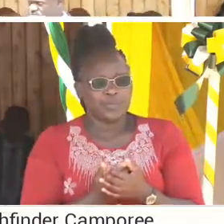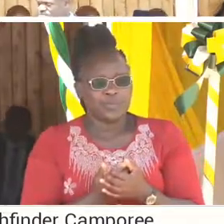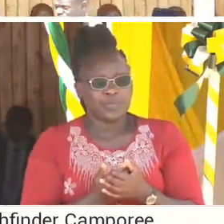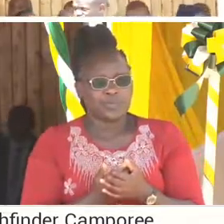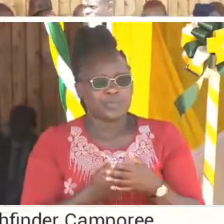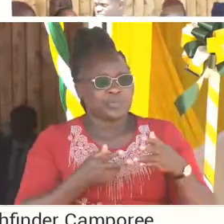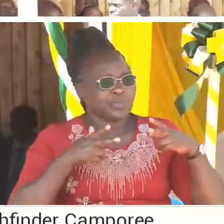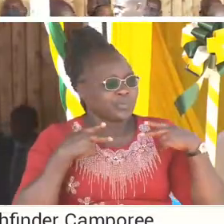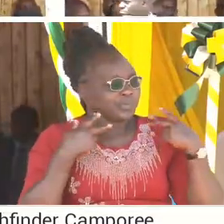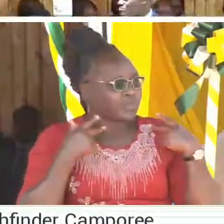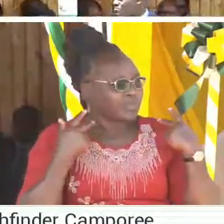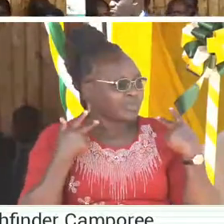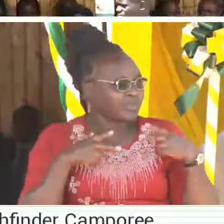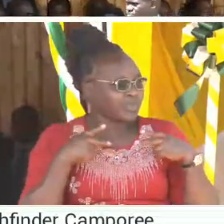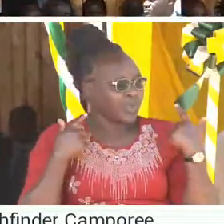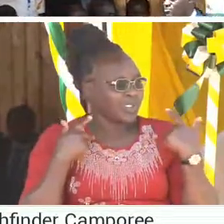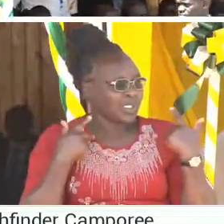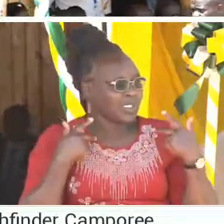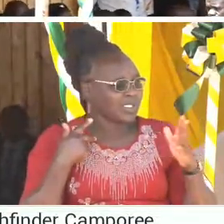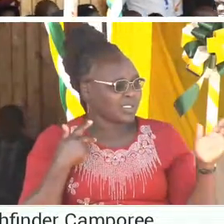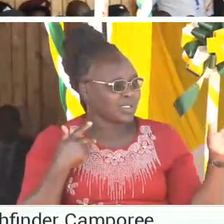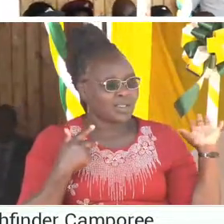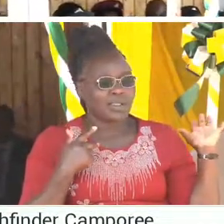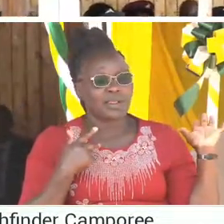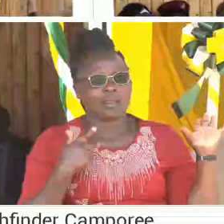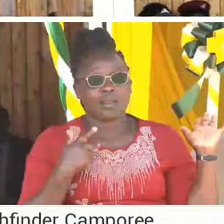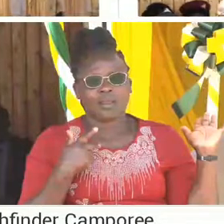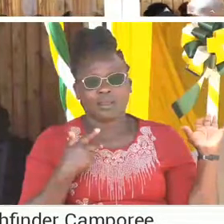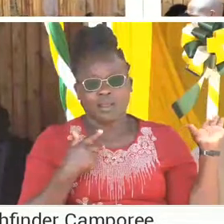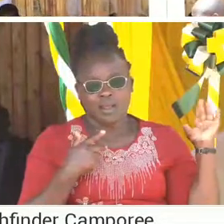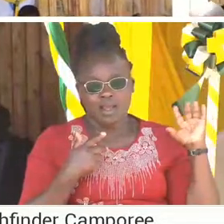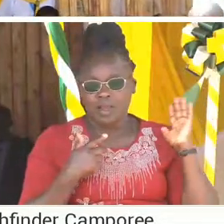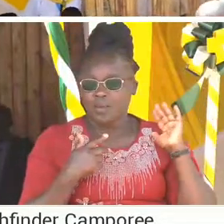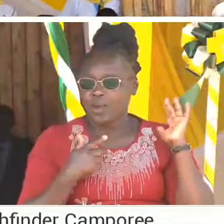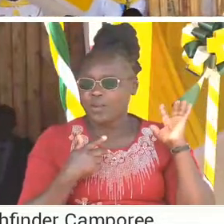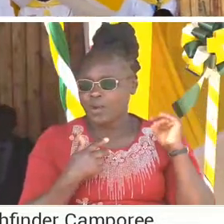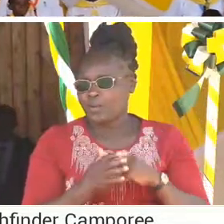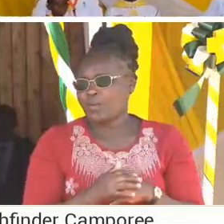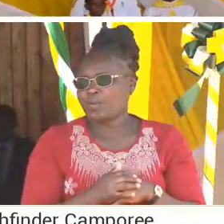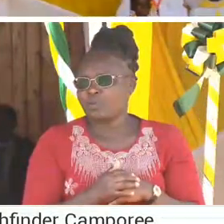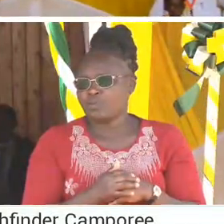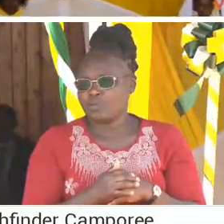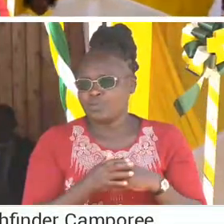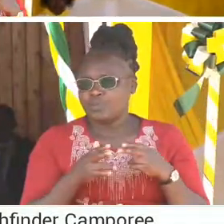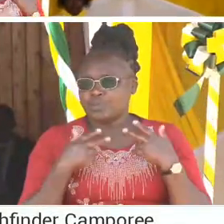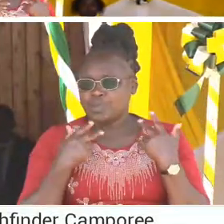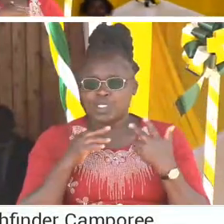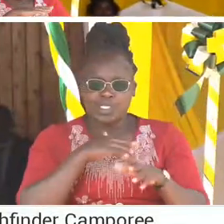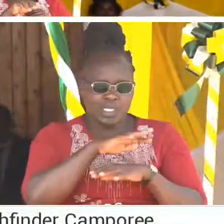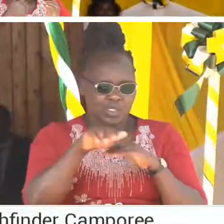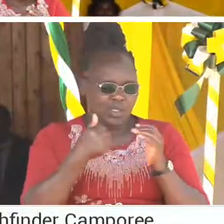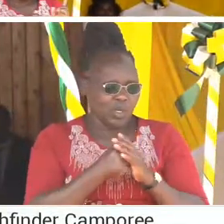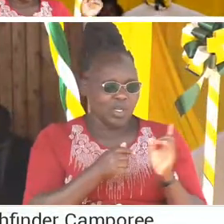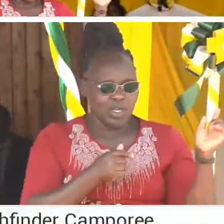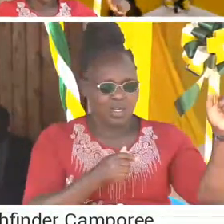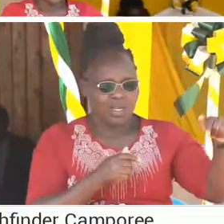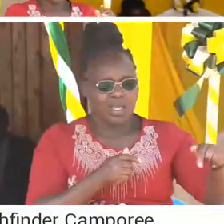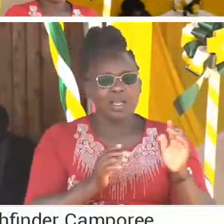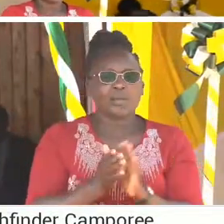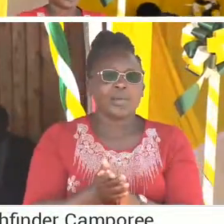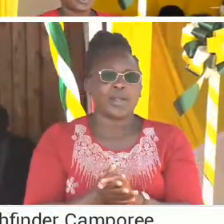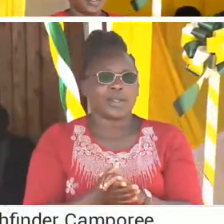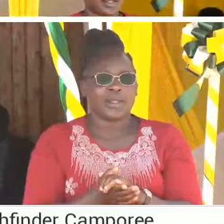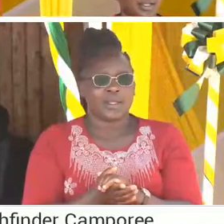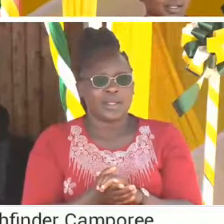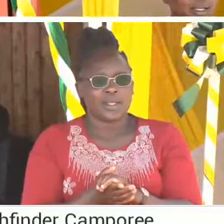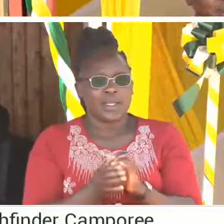wajungaji mwenye wajungaji wenye mko hapa kujeni hapa mbele haraka sana wajungaji wote pamoja na station directors